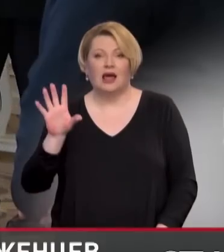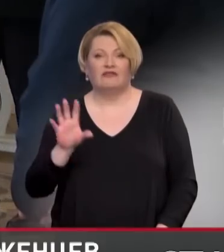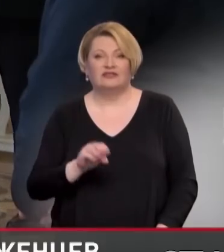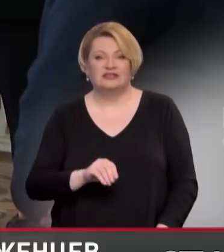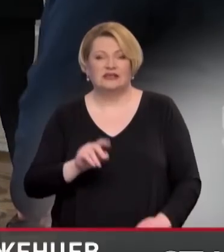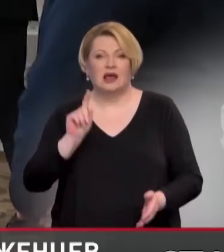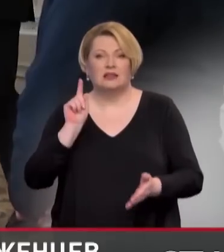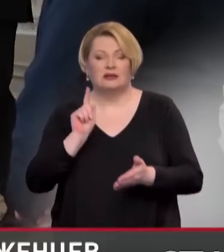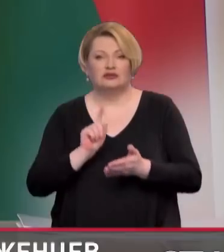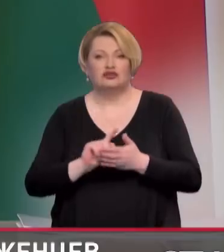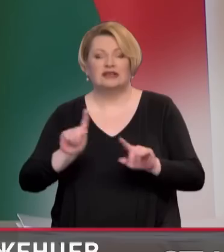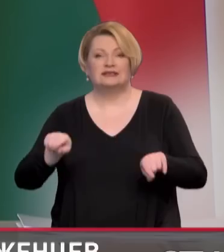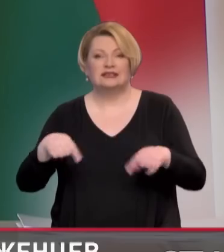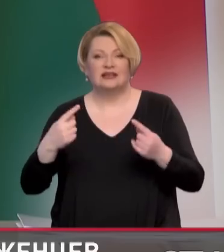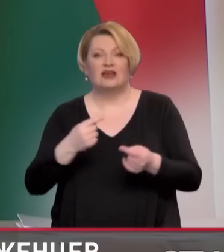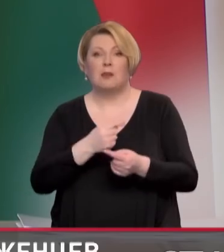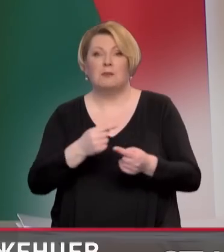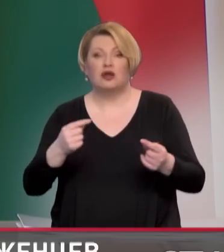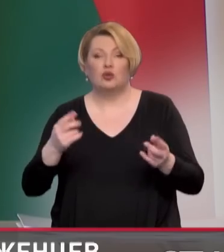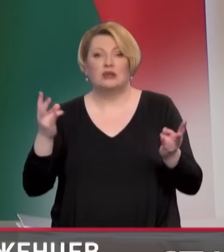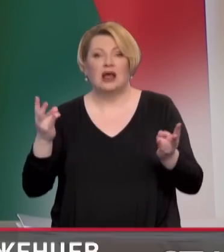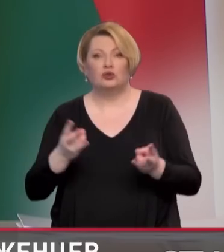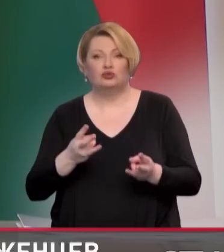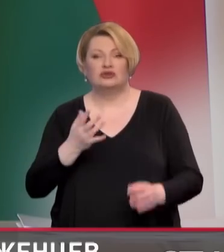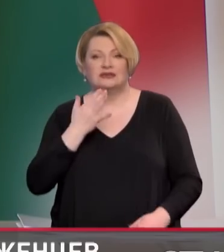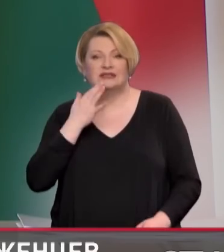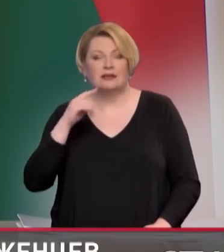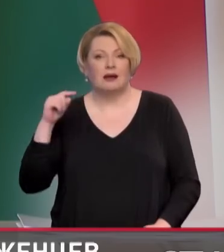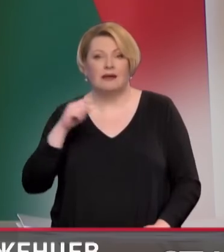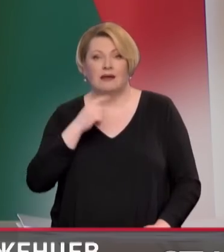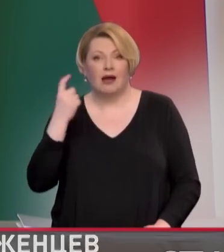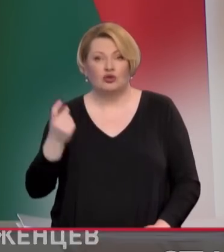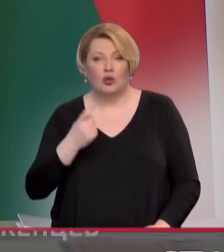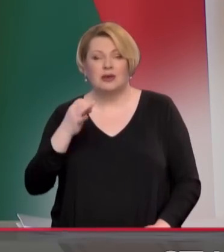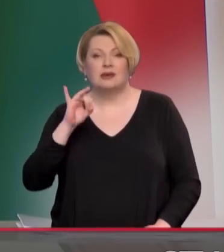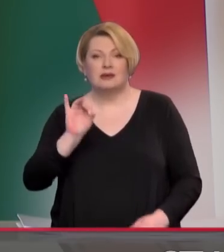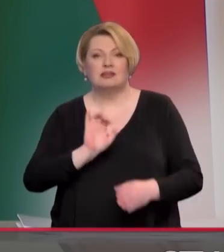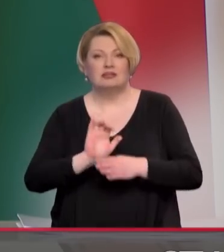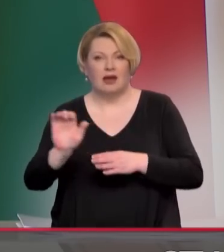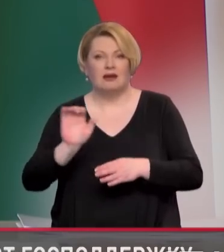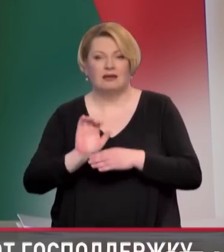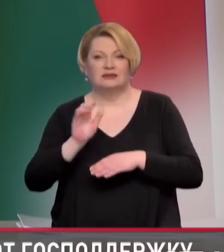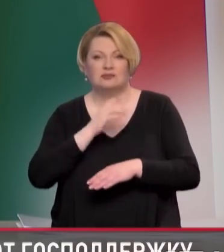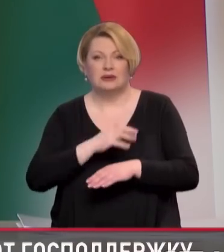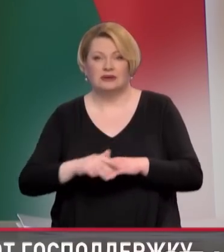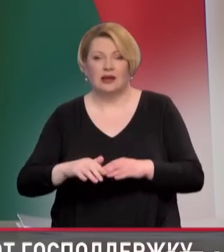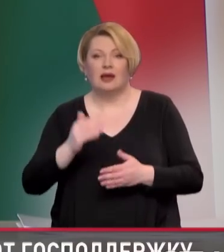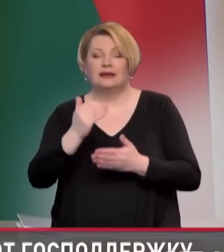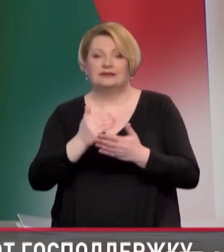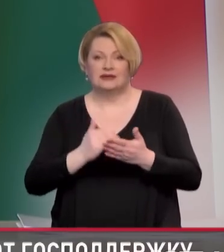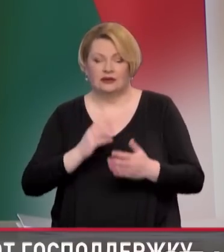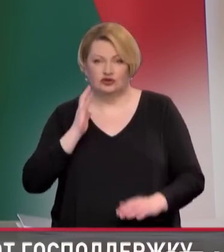должны создавать продукт для нужд национальной экономики и, конечно же, на экспорт. Задача